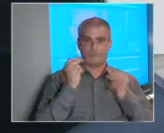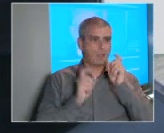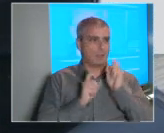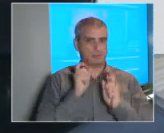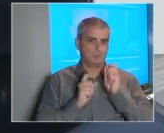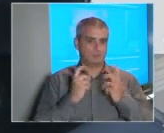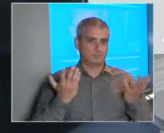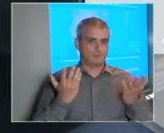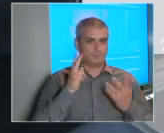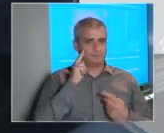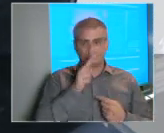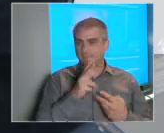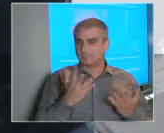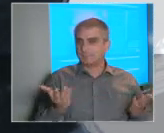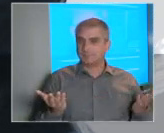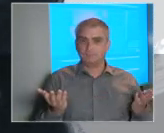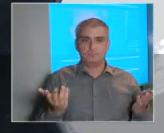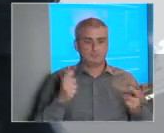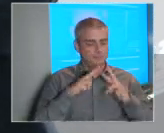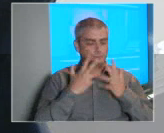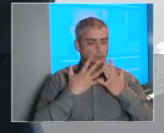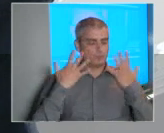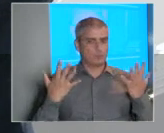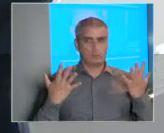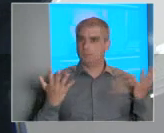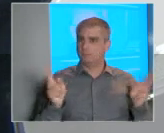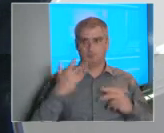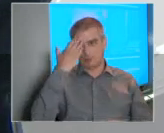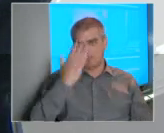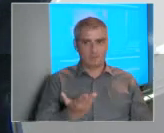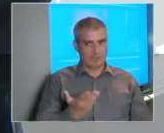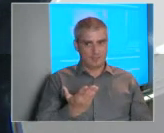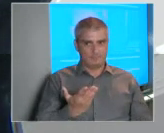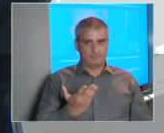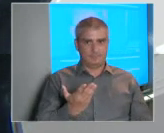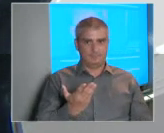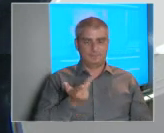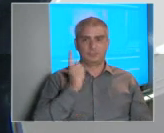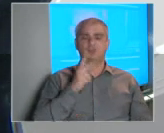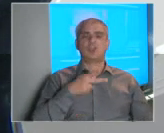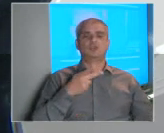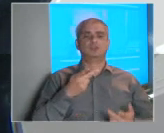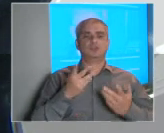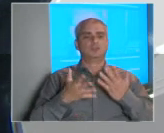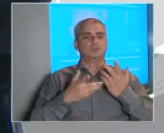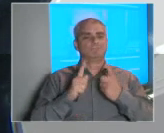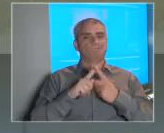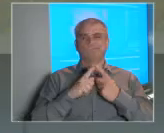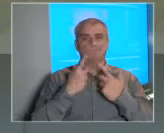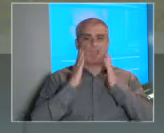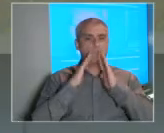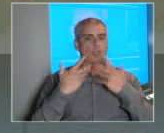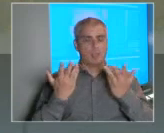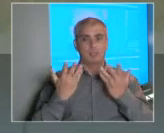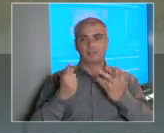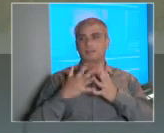אנשים מסתכלים, ואלה ציבורים גדולים שאי אפשר להתעלם מהם, שיש להם איזשהו אי אמון מסוים במערכת,